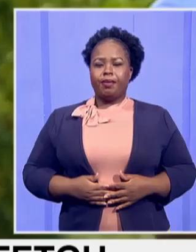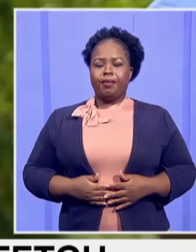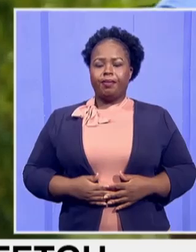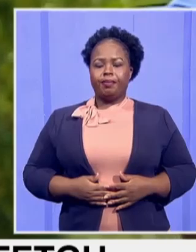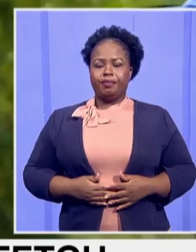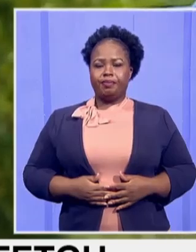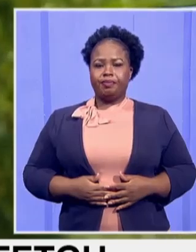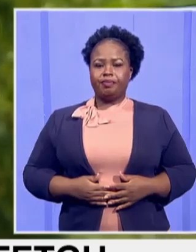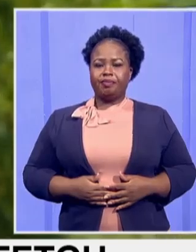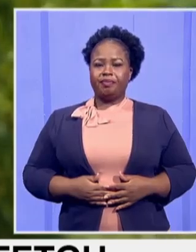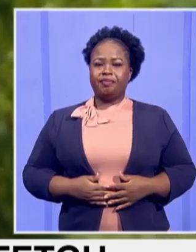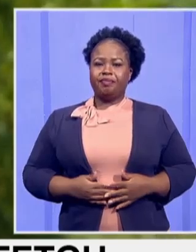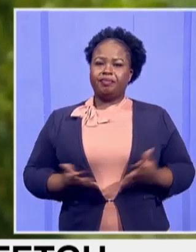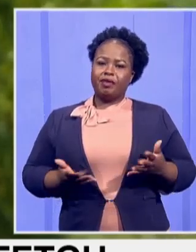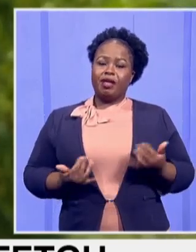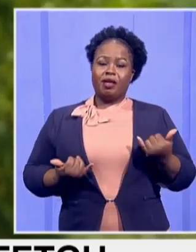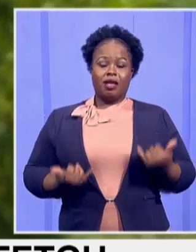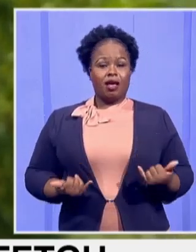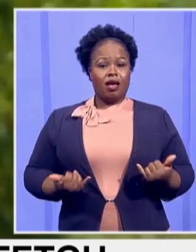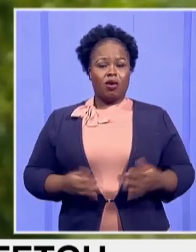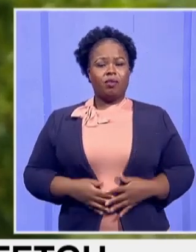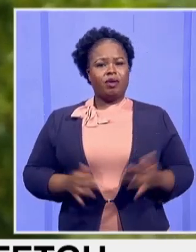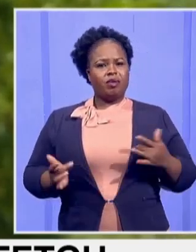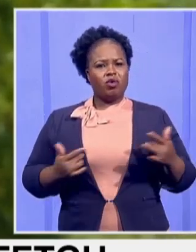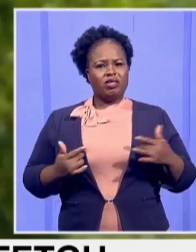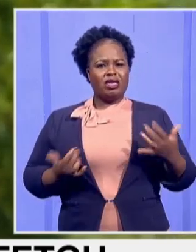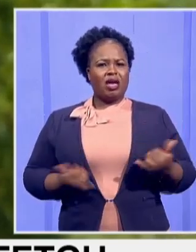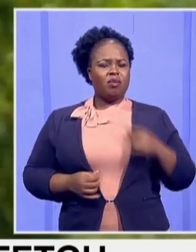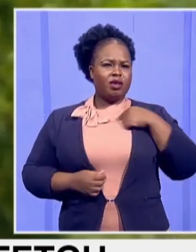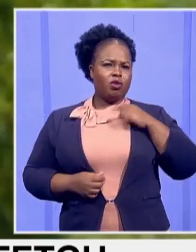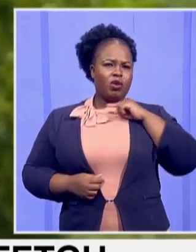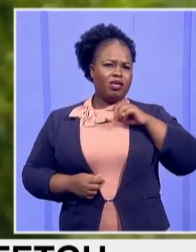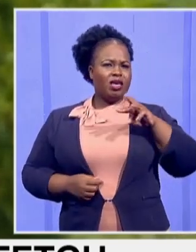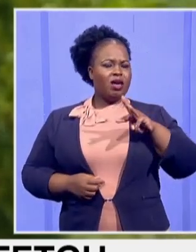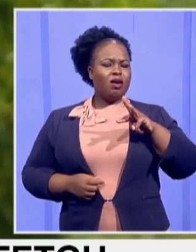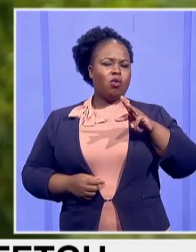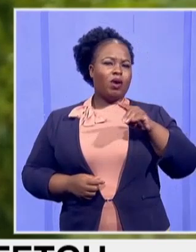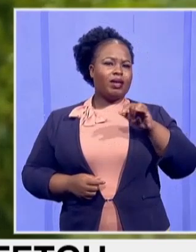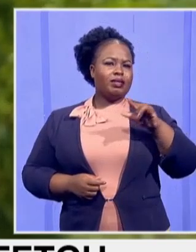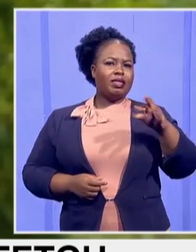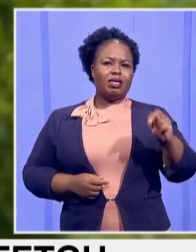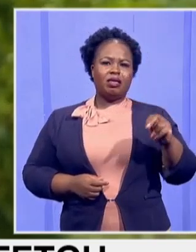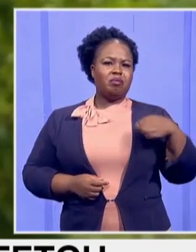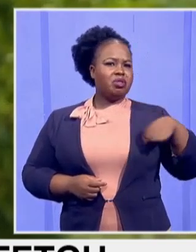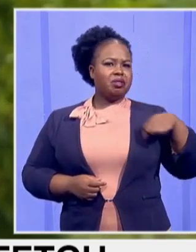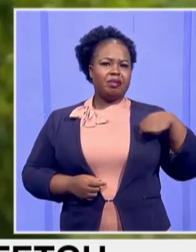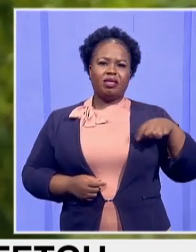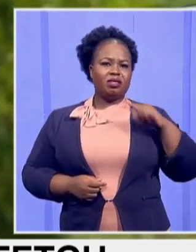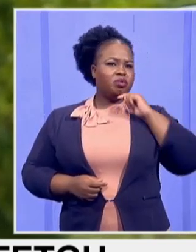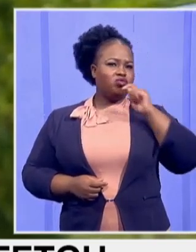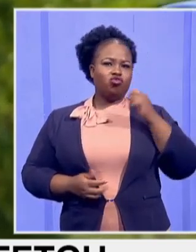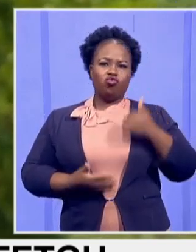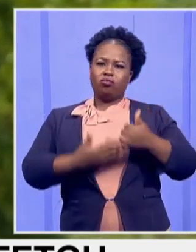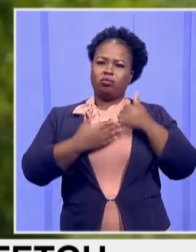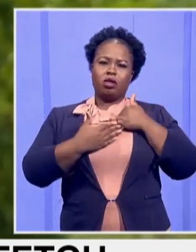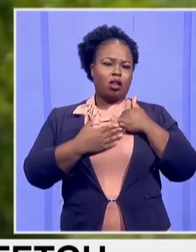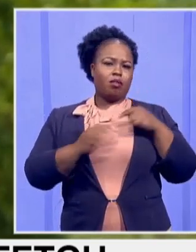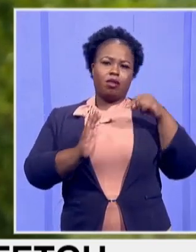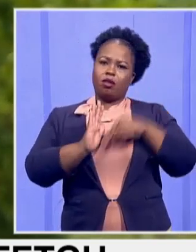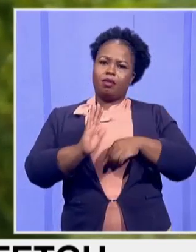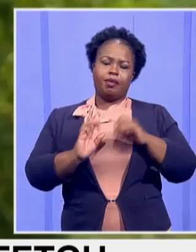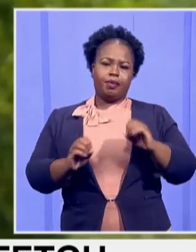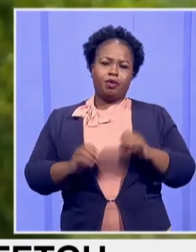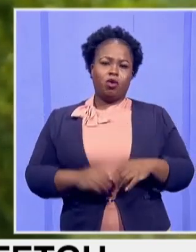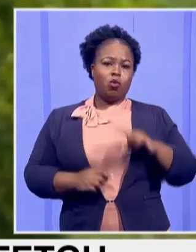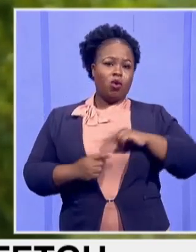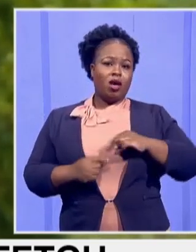Dit is vir my tragies dat Warrenton munisipaliteit nie juis 'n poging aanwend nie. Sedert verlede week en Woensdag